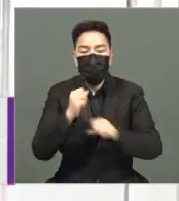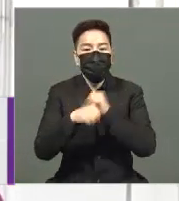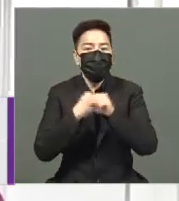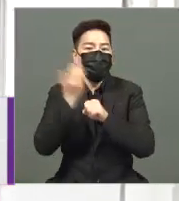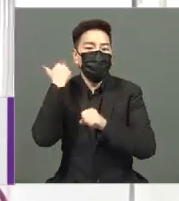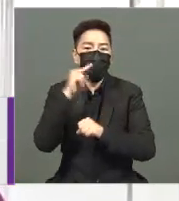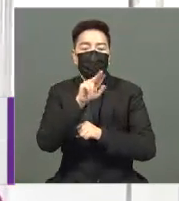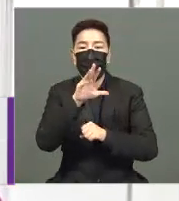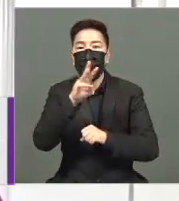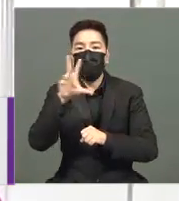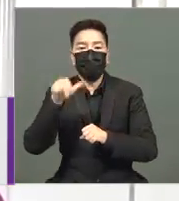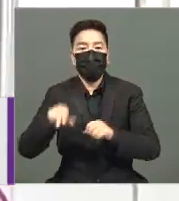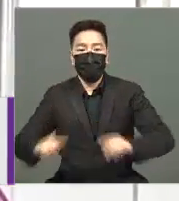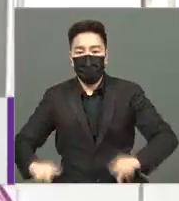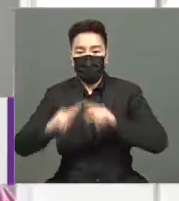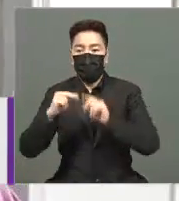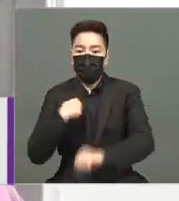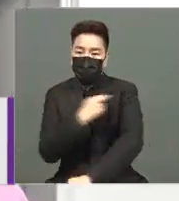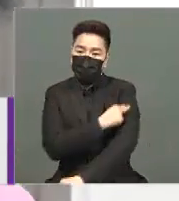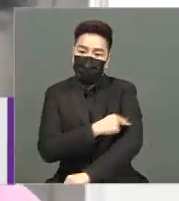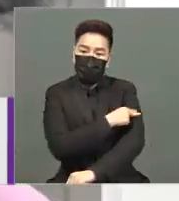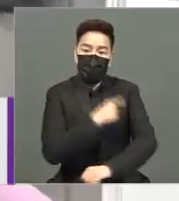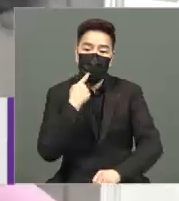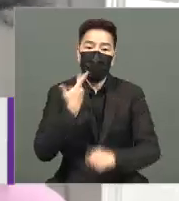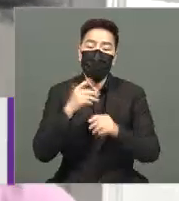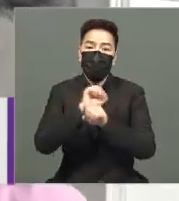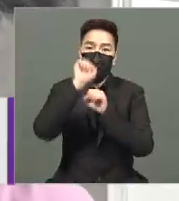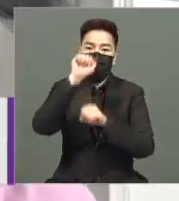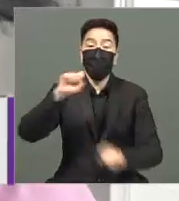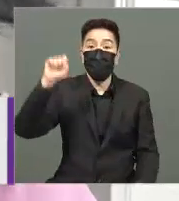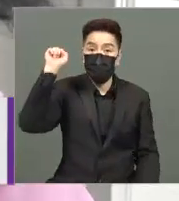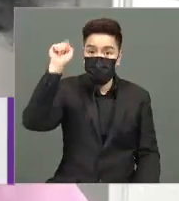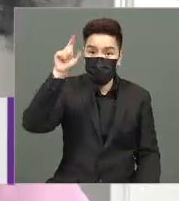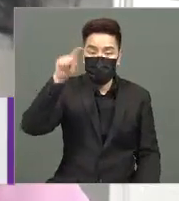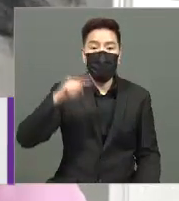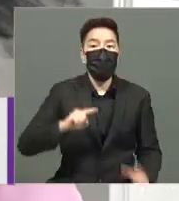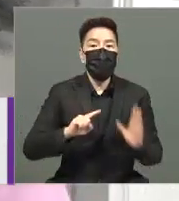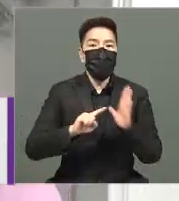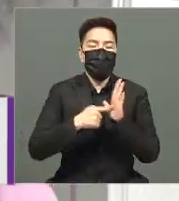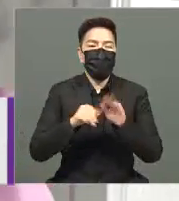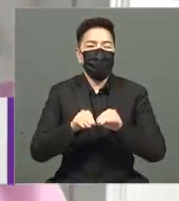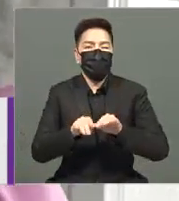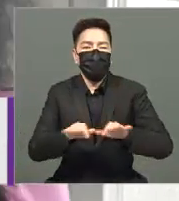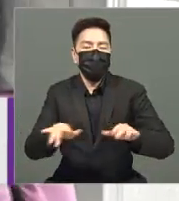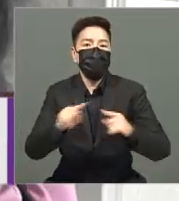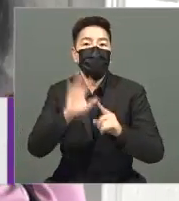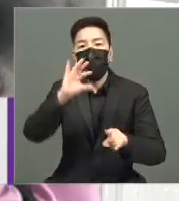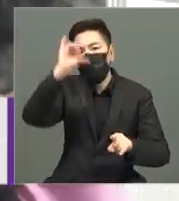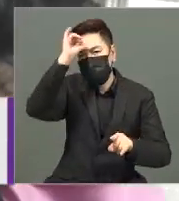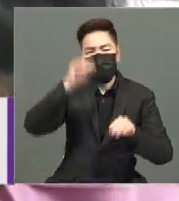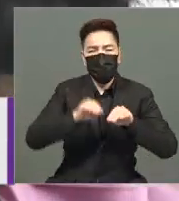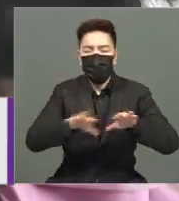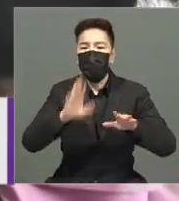กระทรวงสาธารณสุขได้ประกาศว่าการป่วยครบสิบเก้าในถือว่าเป็นเหตุฉุกเฉินครับเนื่องจากในช่วงแรกมีการระบาดของสายพันธุ์ Delta